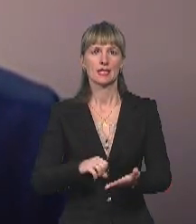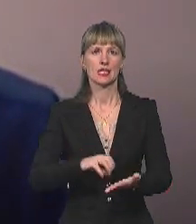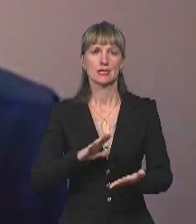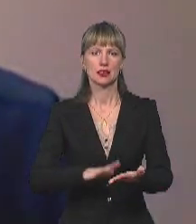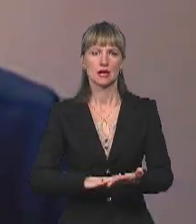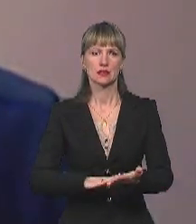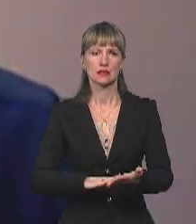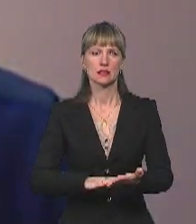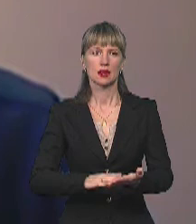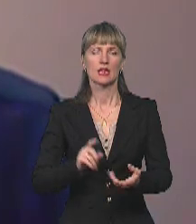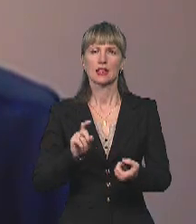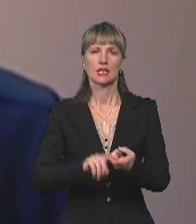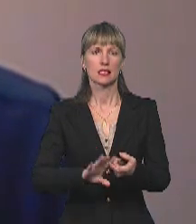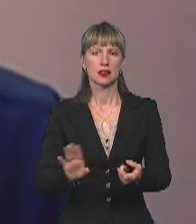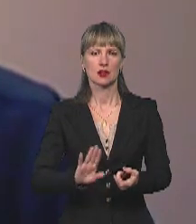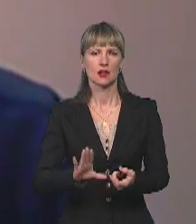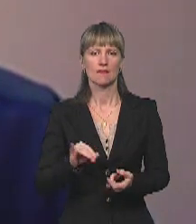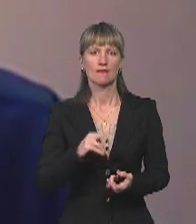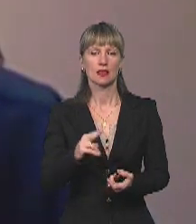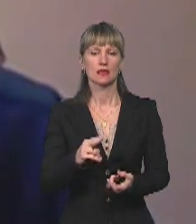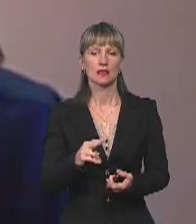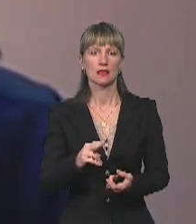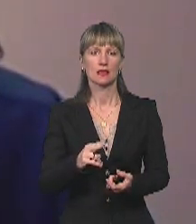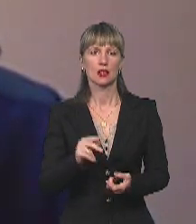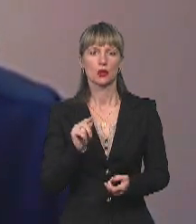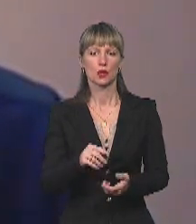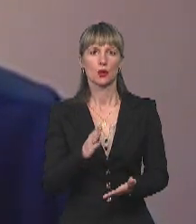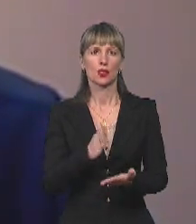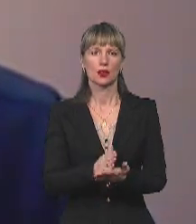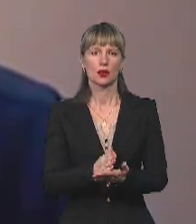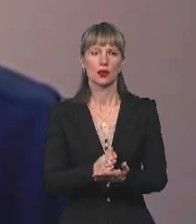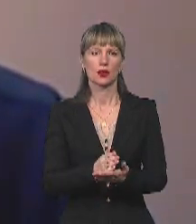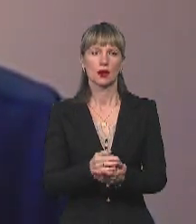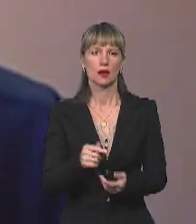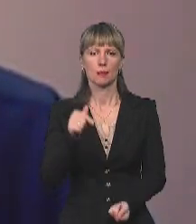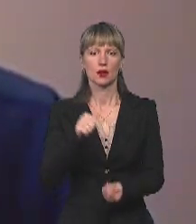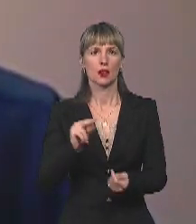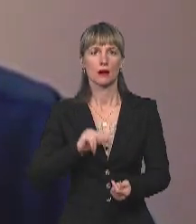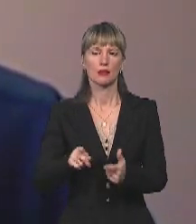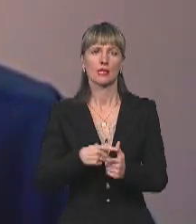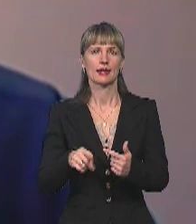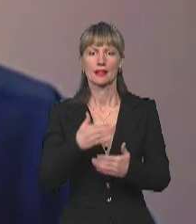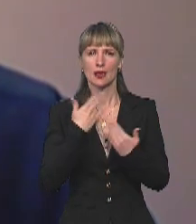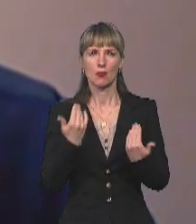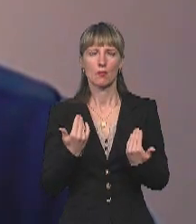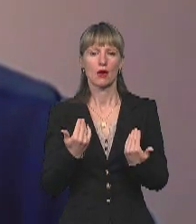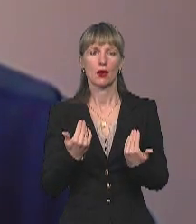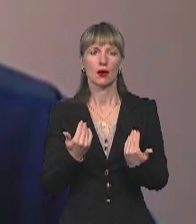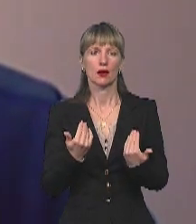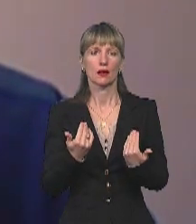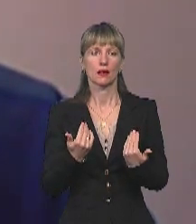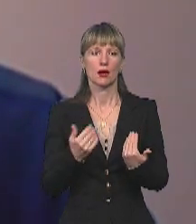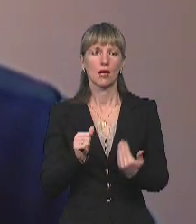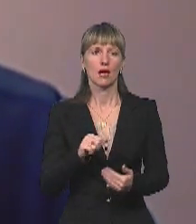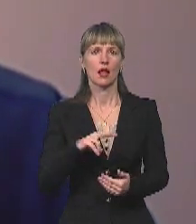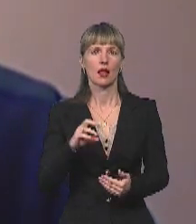реєстрації, незалежно від того, чи є підходяща робота, чи її нема. Ну, от.